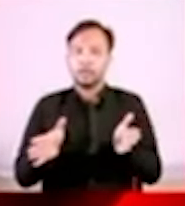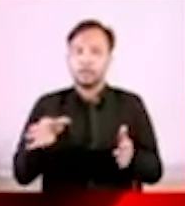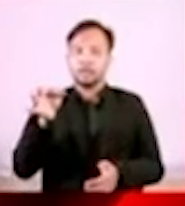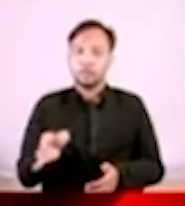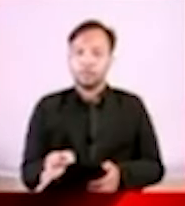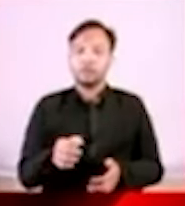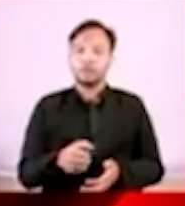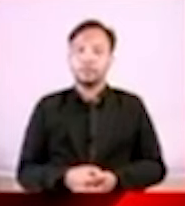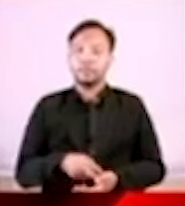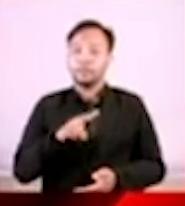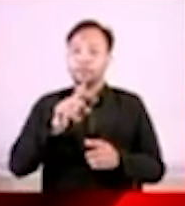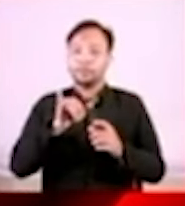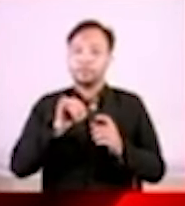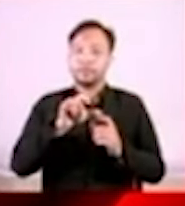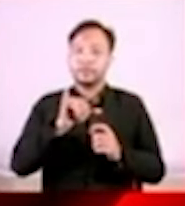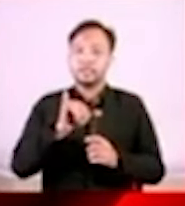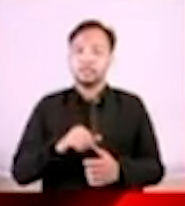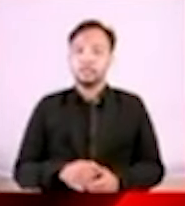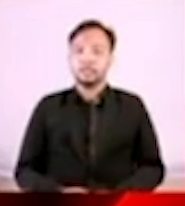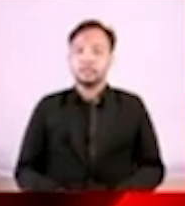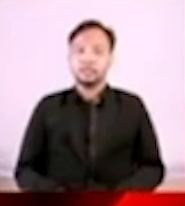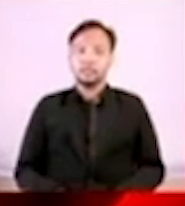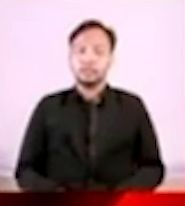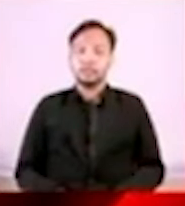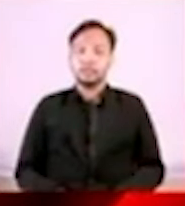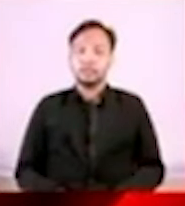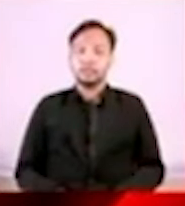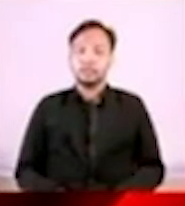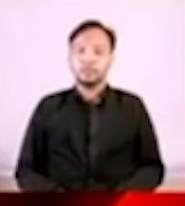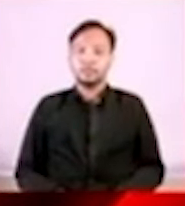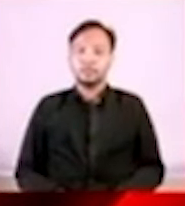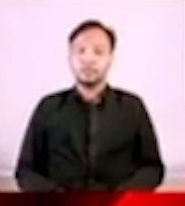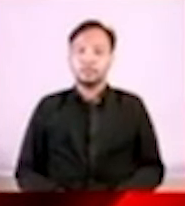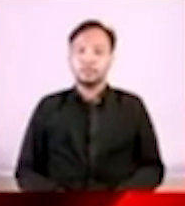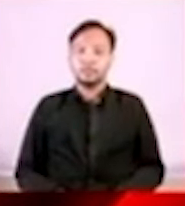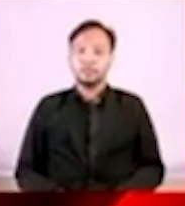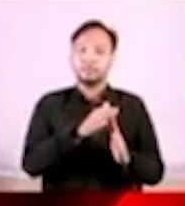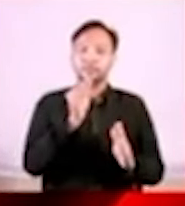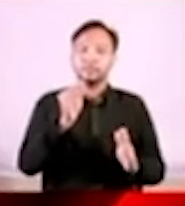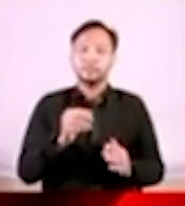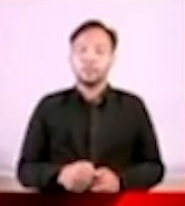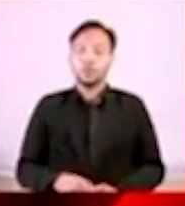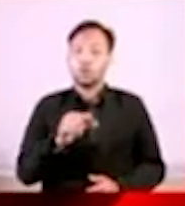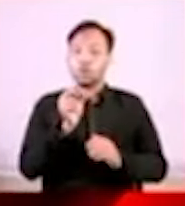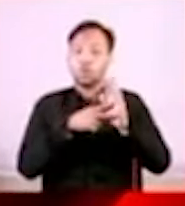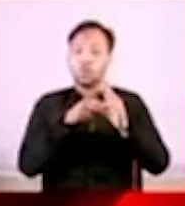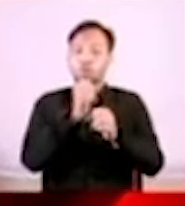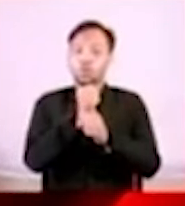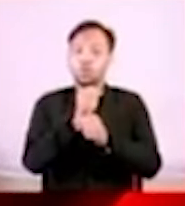Dengan visi menjadikan Sumatera Utara yang unggul,